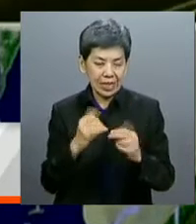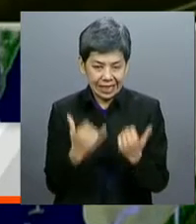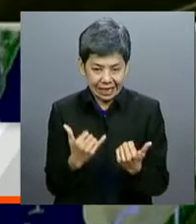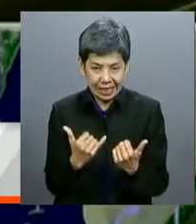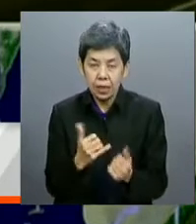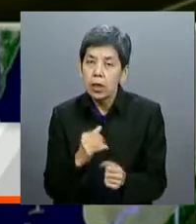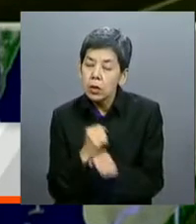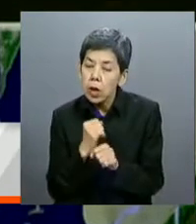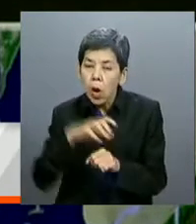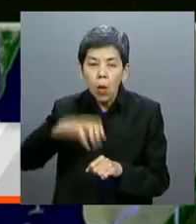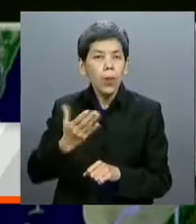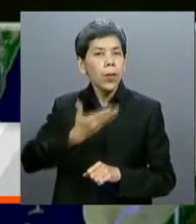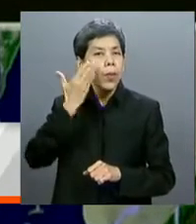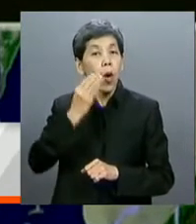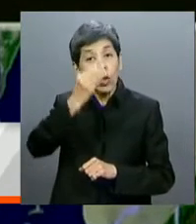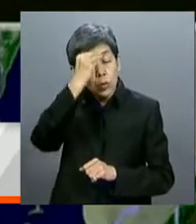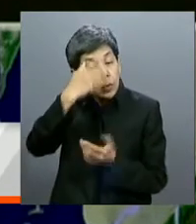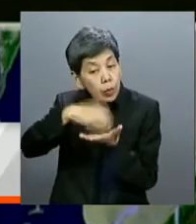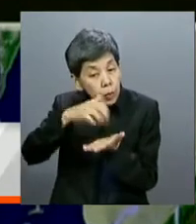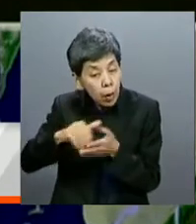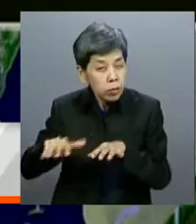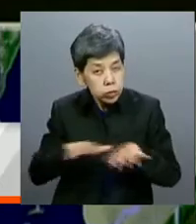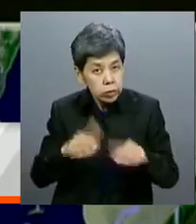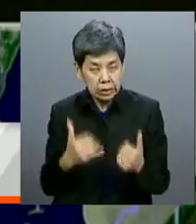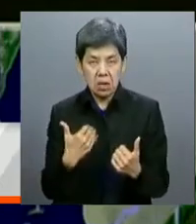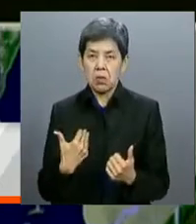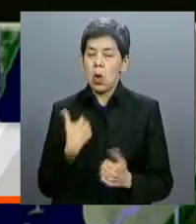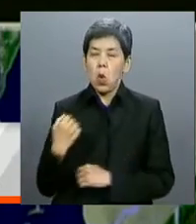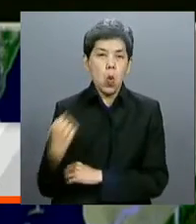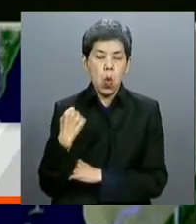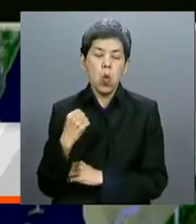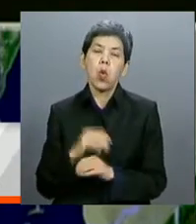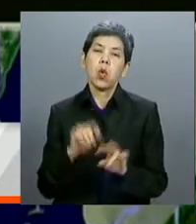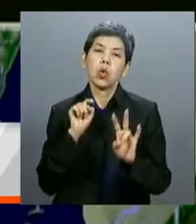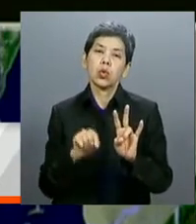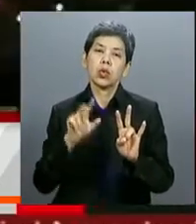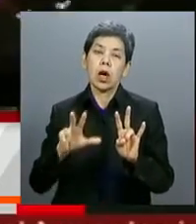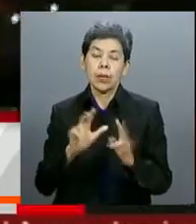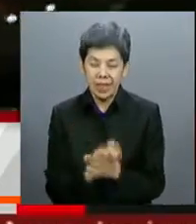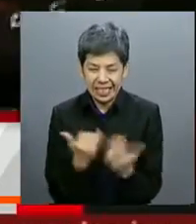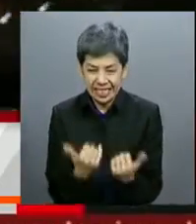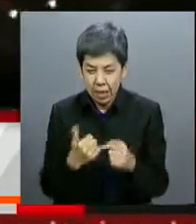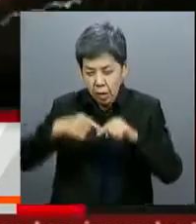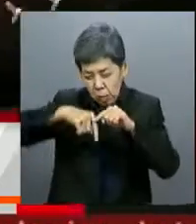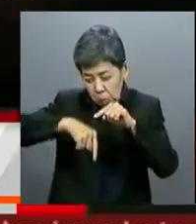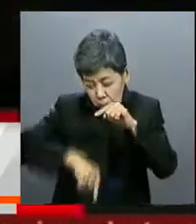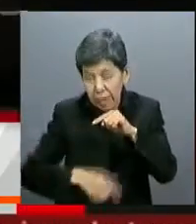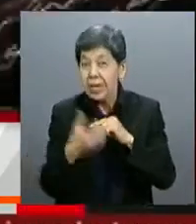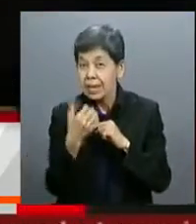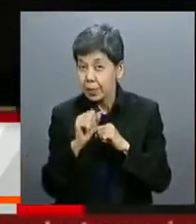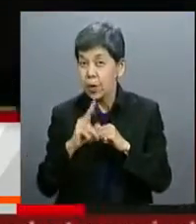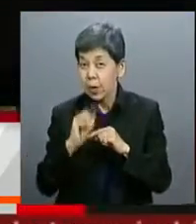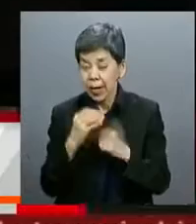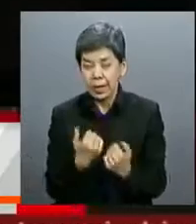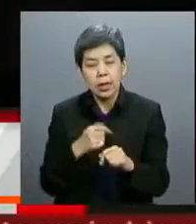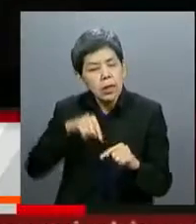สำนักงานอุตุนิยมวิทยาญี่ปุ่นรายงานว่าแผ่นดินไหวมีความรุนแรงถึง 7.3และเกิดลึกลงไป 10กม